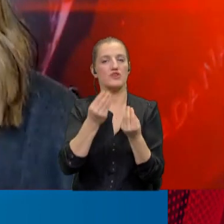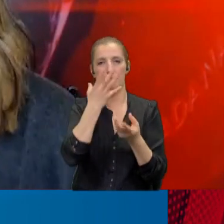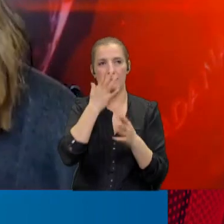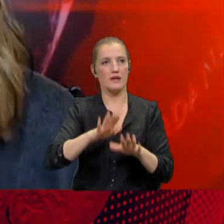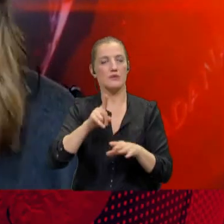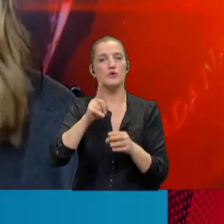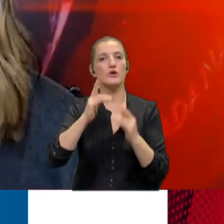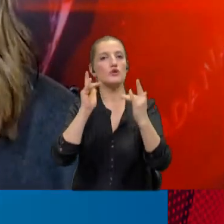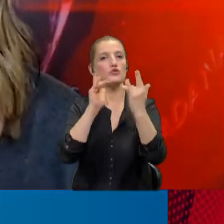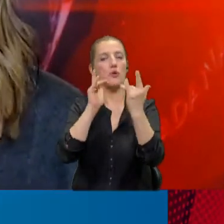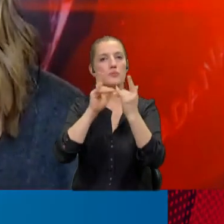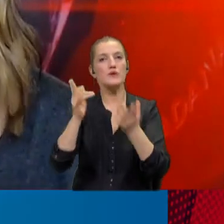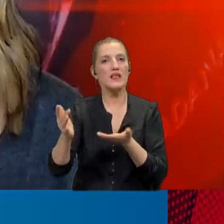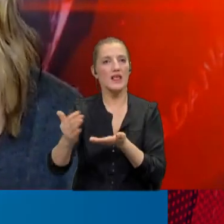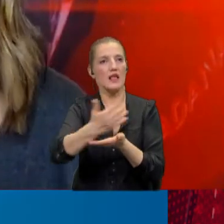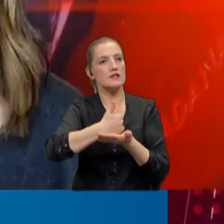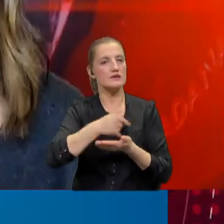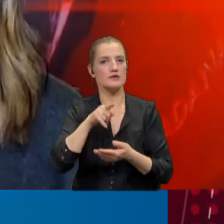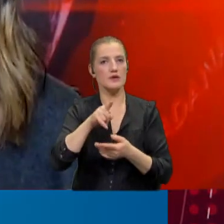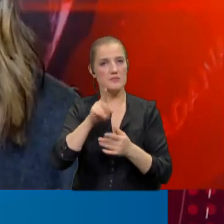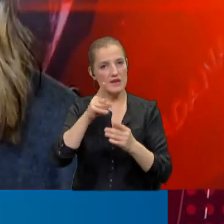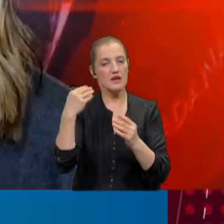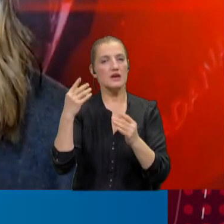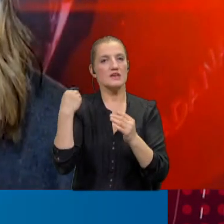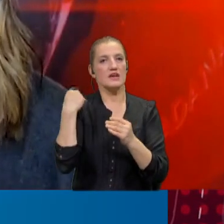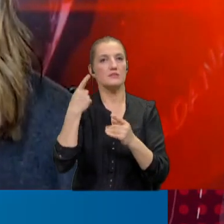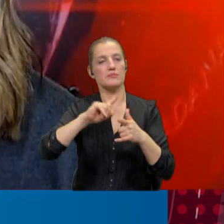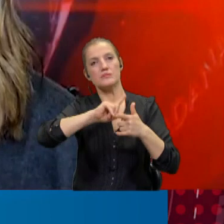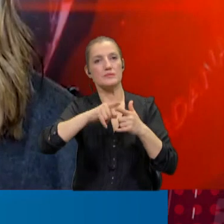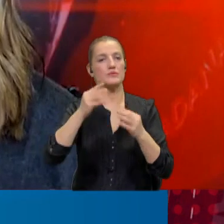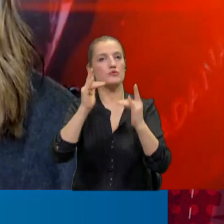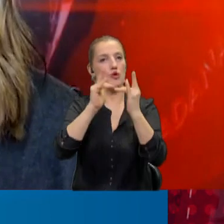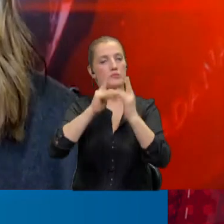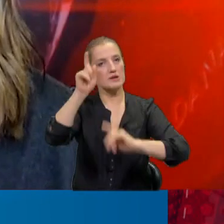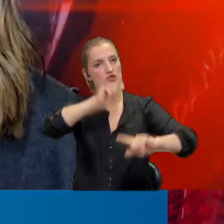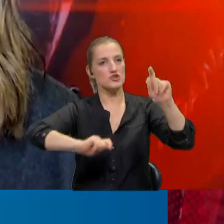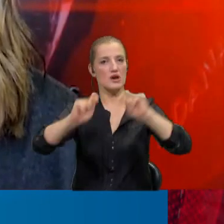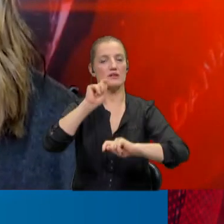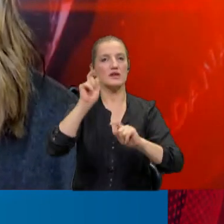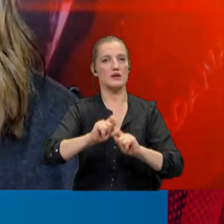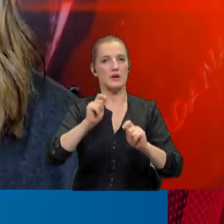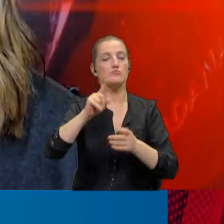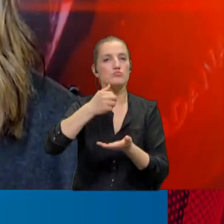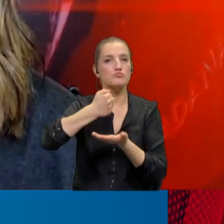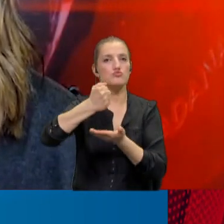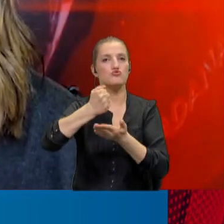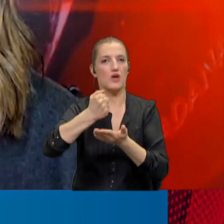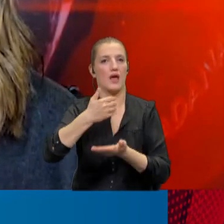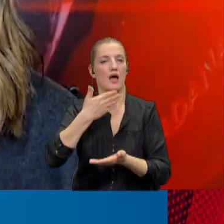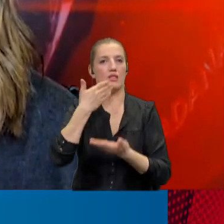kötüleme elde edilen gelirle eşsiz bir köprü daha inşa ederdik demiştiniz yani bu kadar büyük bir bütçeden